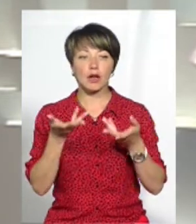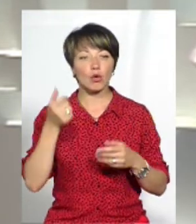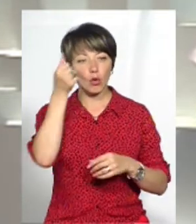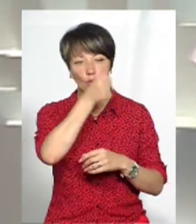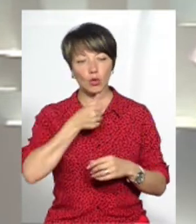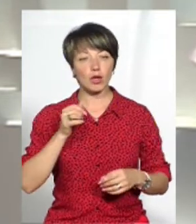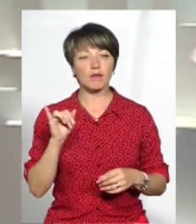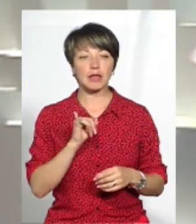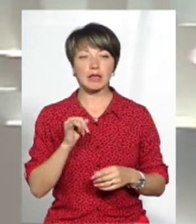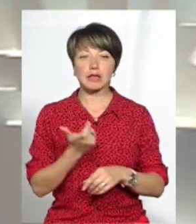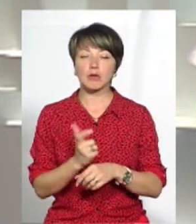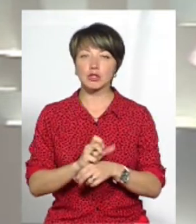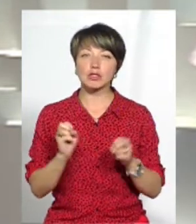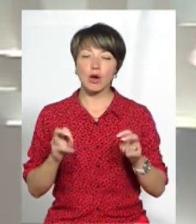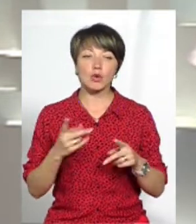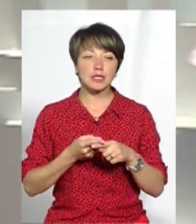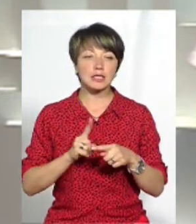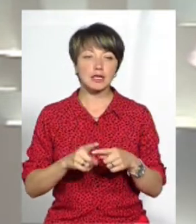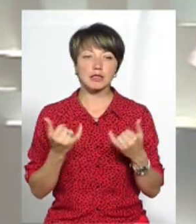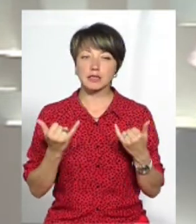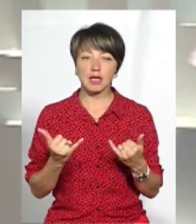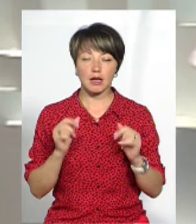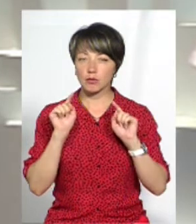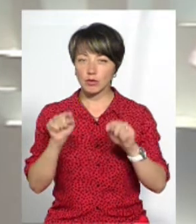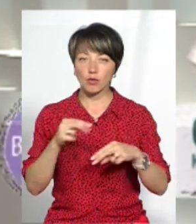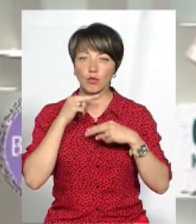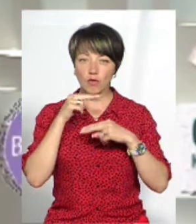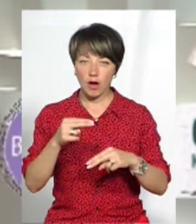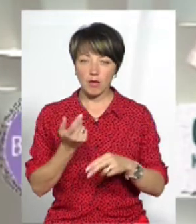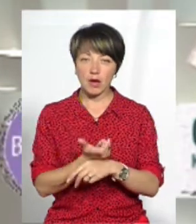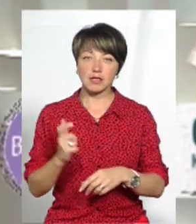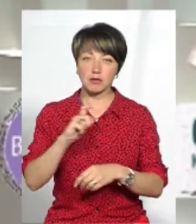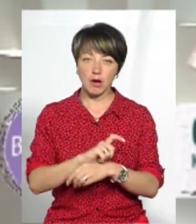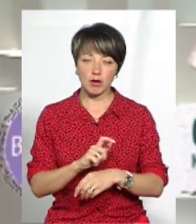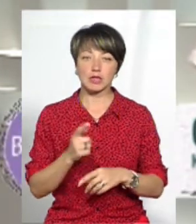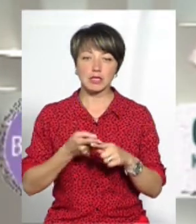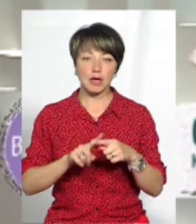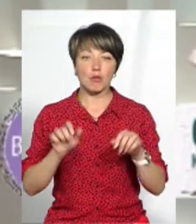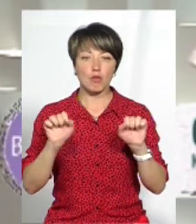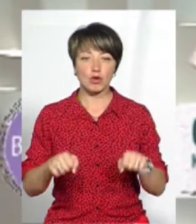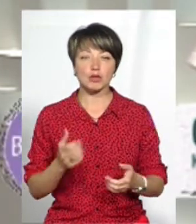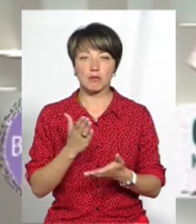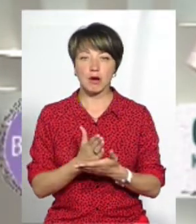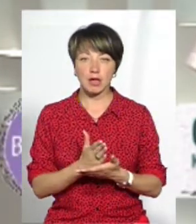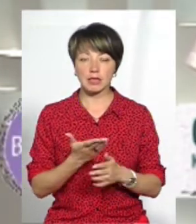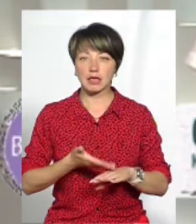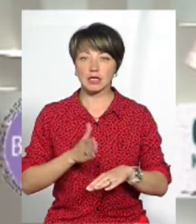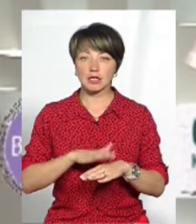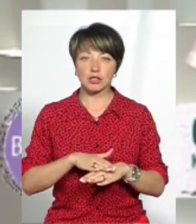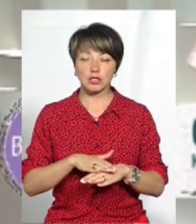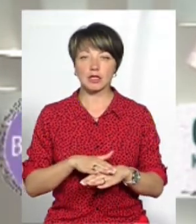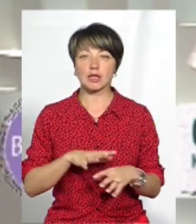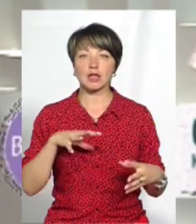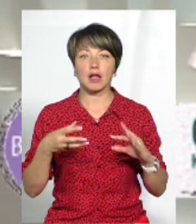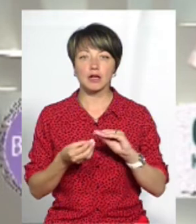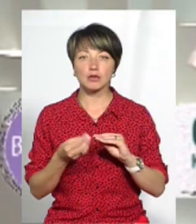І найбільша загроза – це якщо зараз не приділити цій проблемі максимальну увагу, то це може мати критичні і катастрофічні